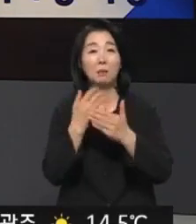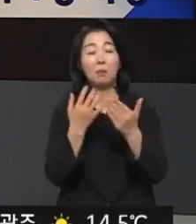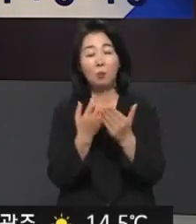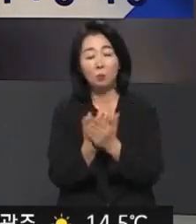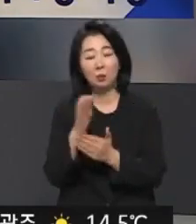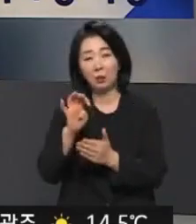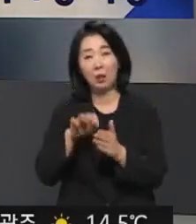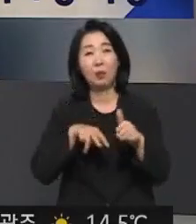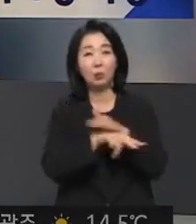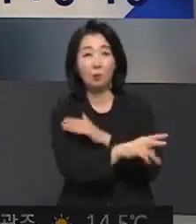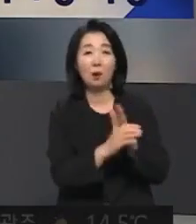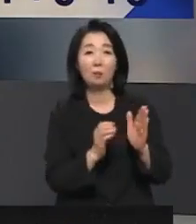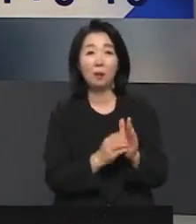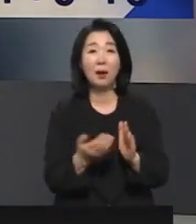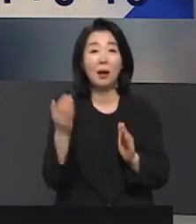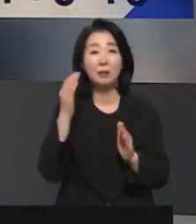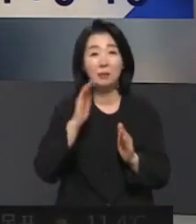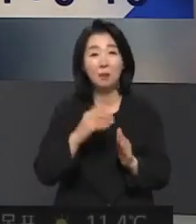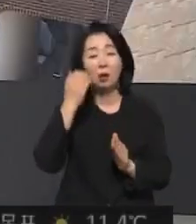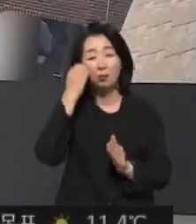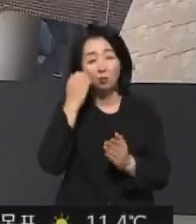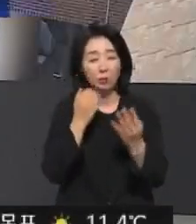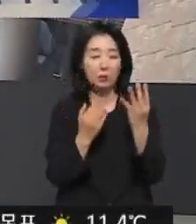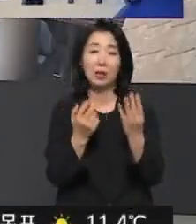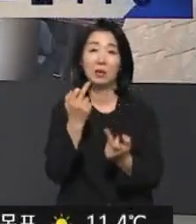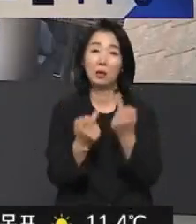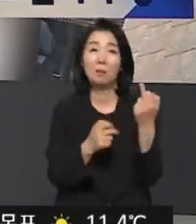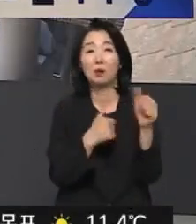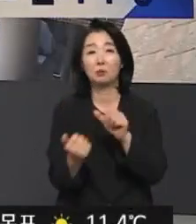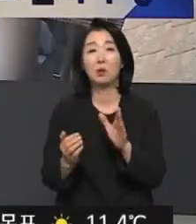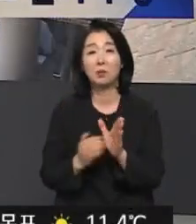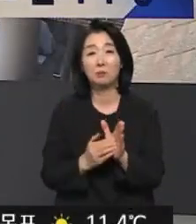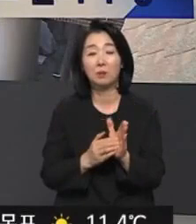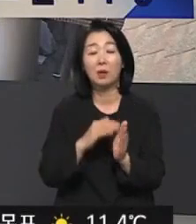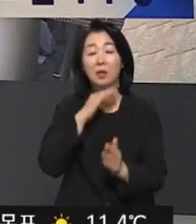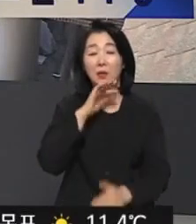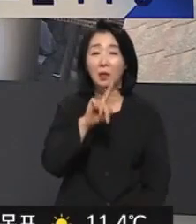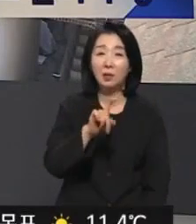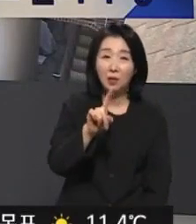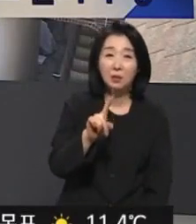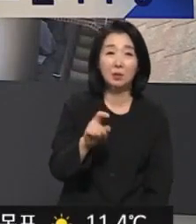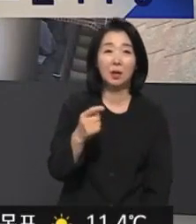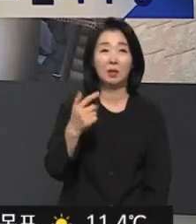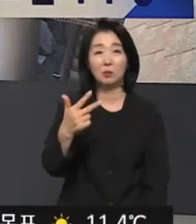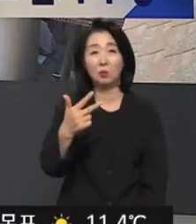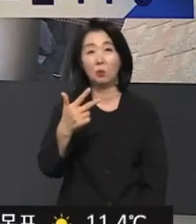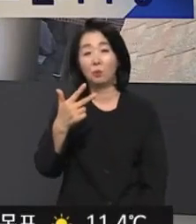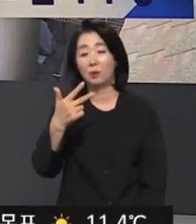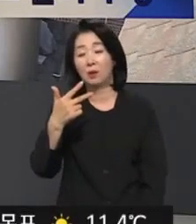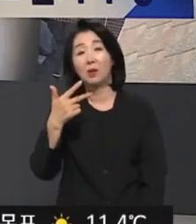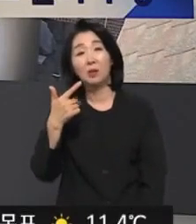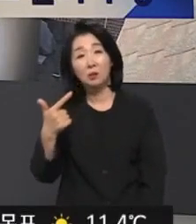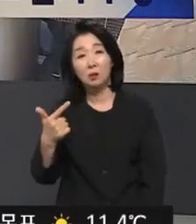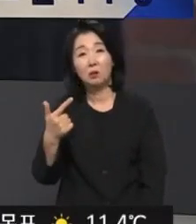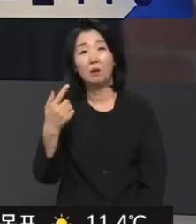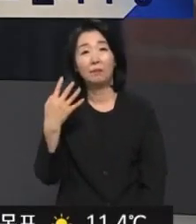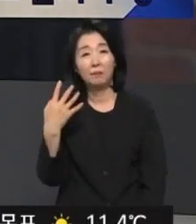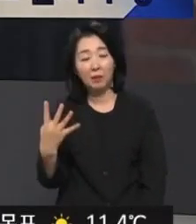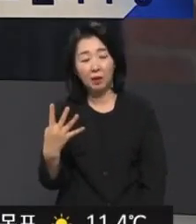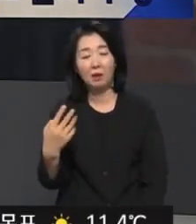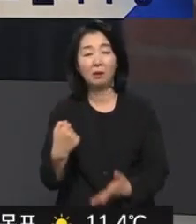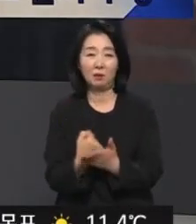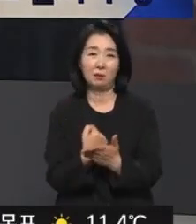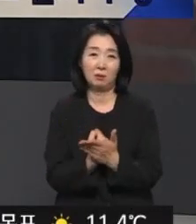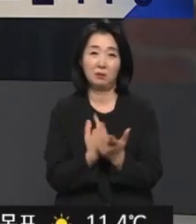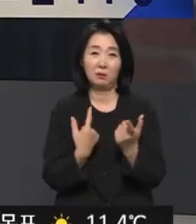국적의 4남매가 숨진 채 발견됐습니다. 이 11살과 7살, 6살, 4살로 나이가 알려지면서